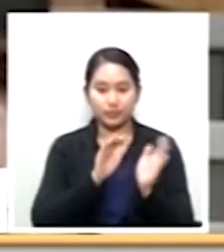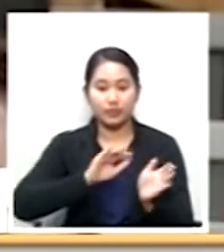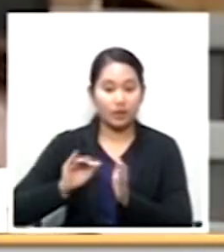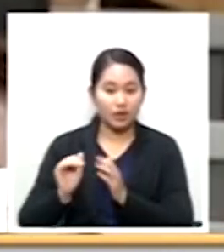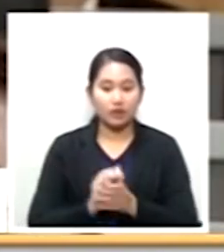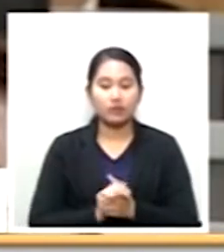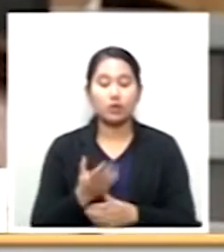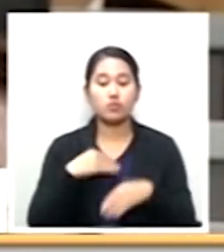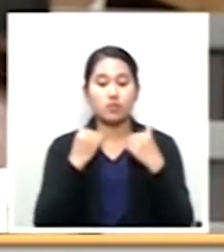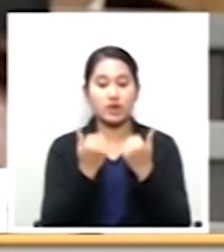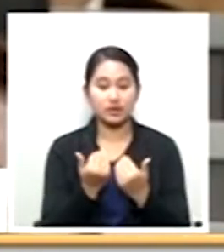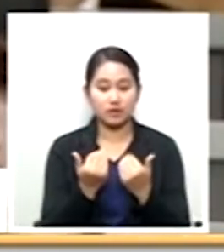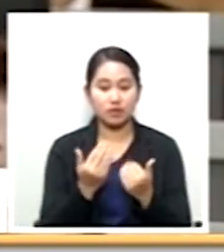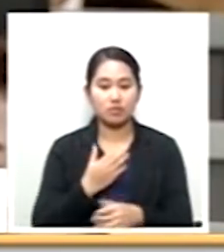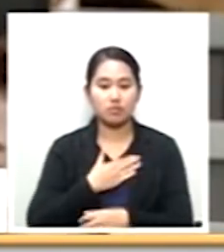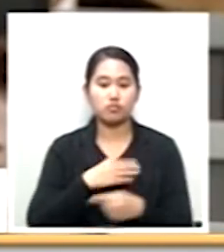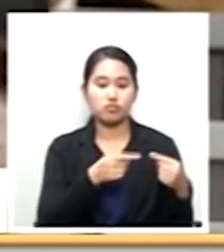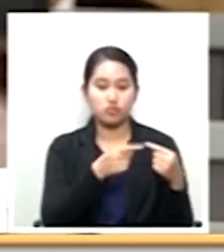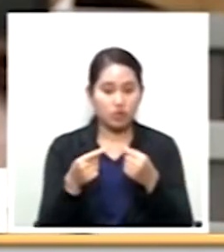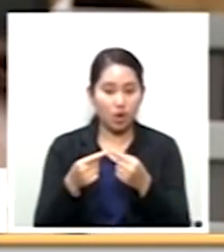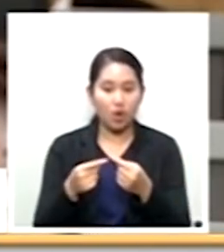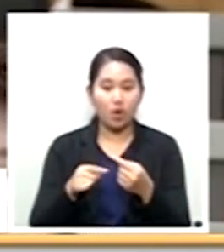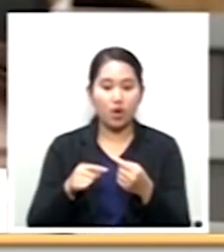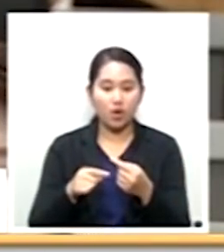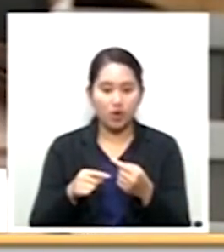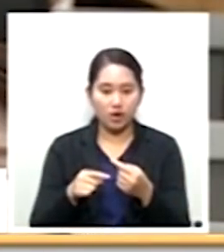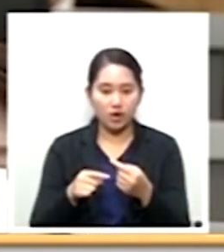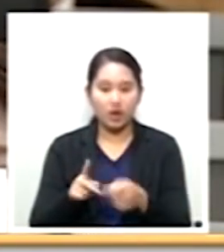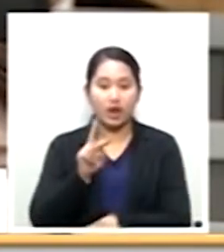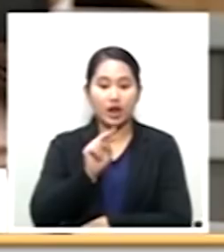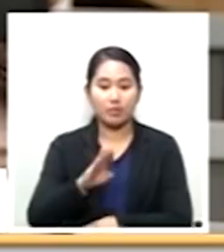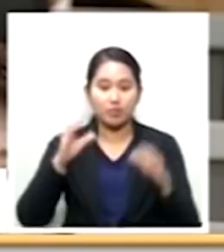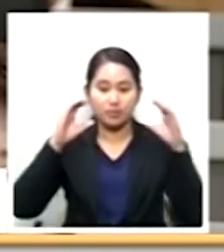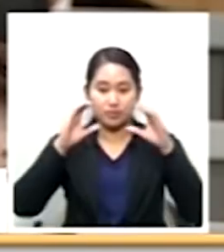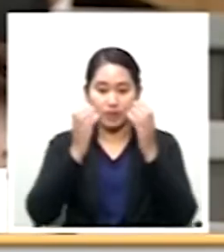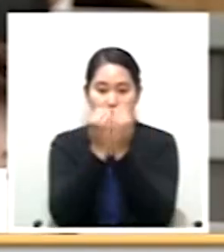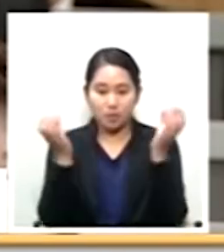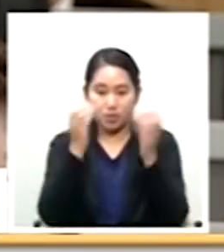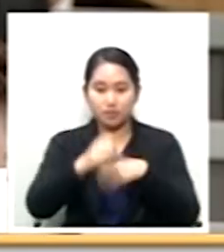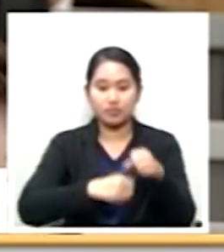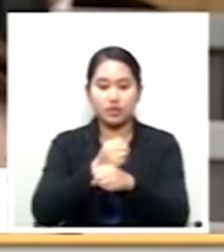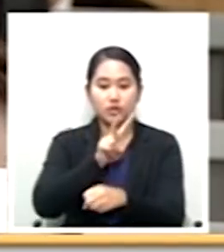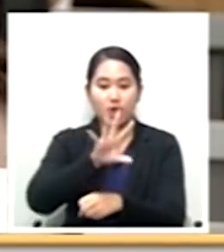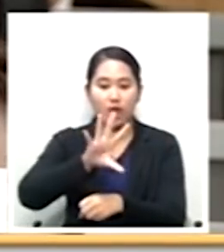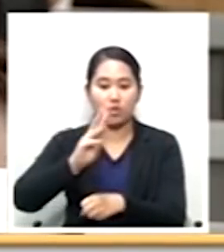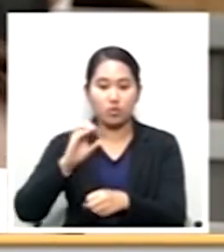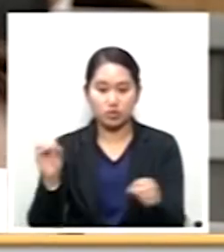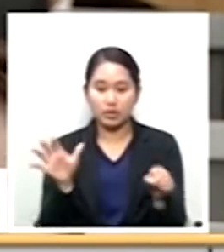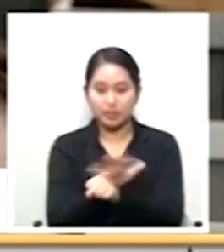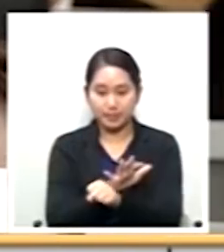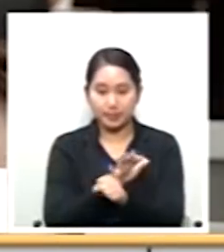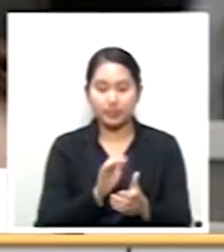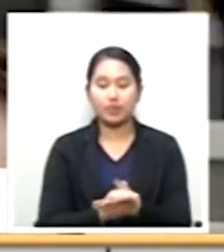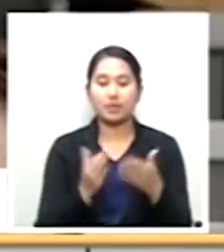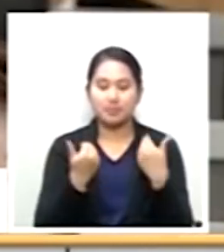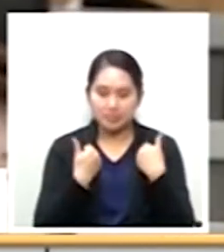ะนั้นในวันนี้เนี่ยนะครับเราเข้าสู่ระบบปกติแล้วครับเราใช้รัฐธรรมนูญ2560เต็มรูปแบบแล้วเร